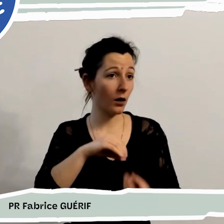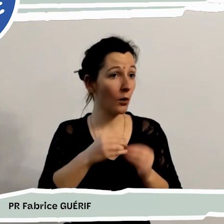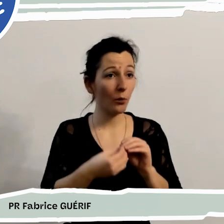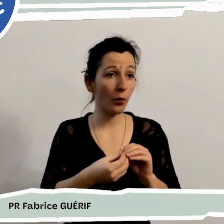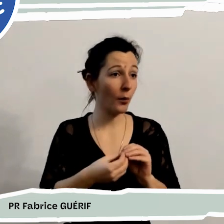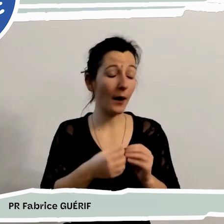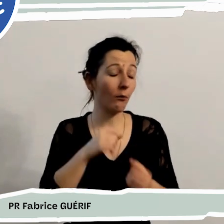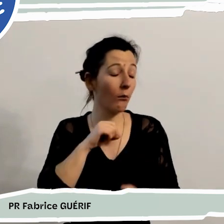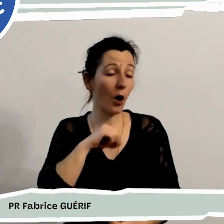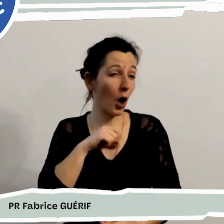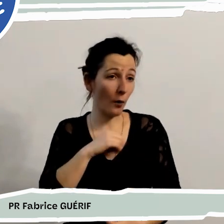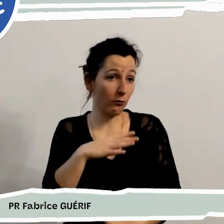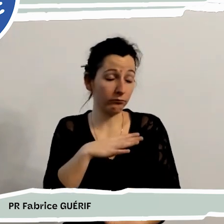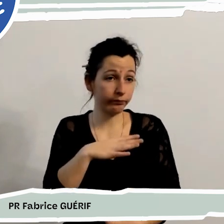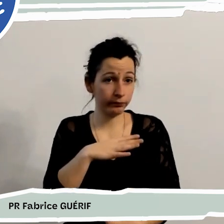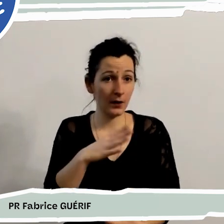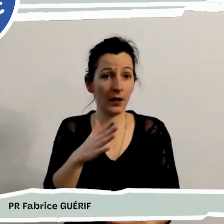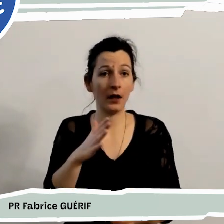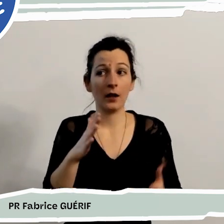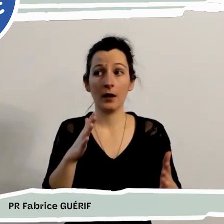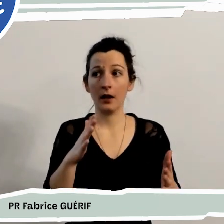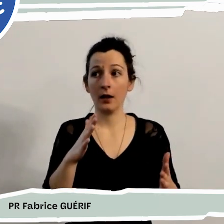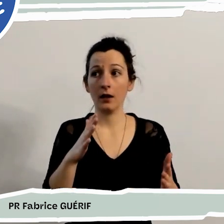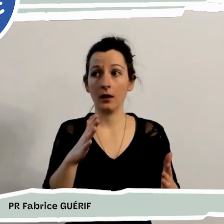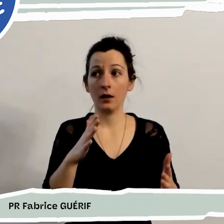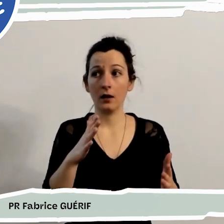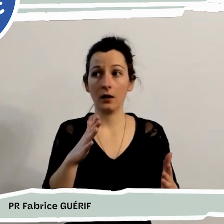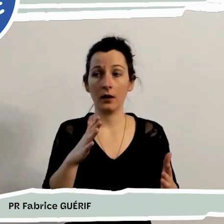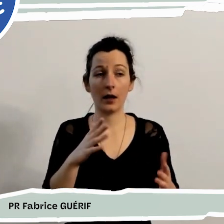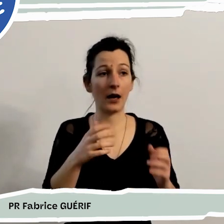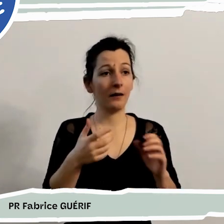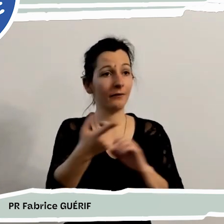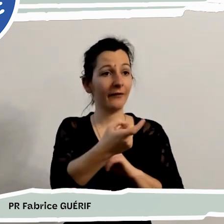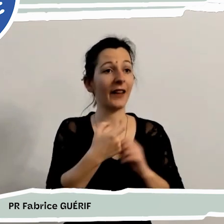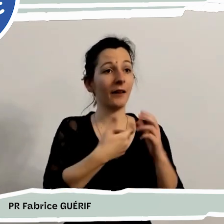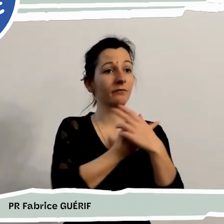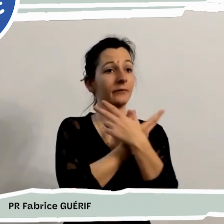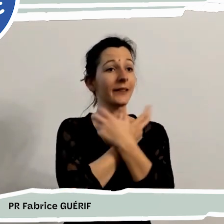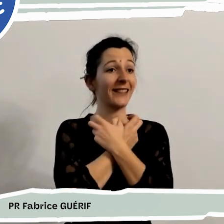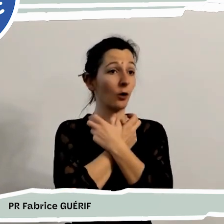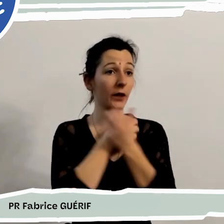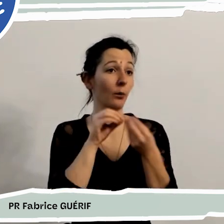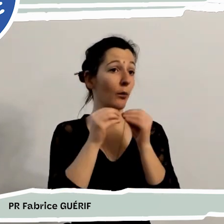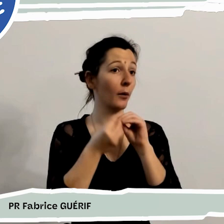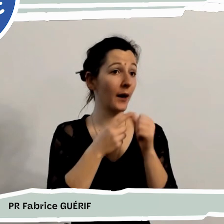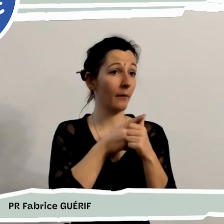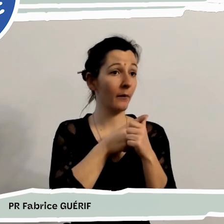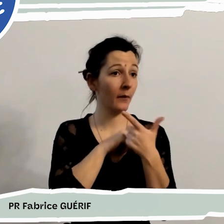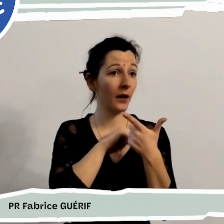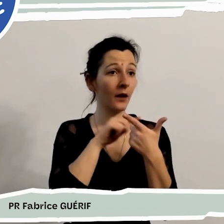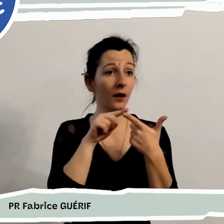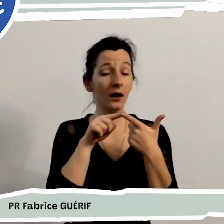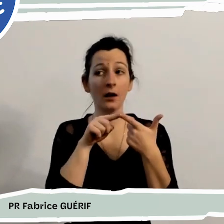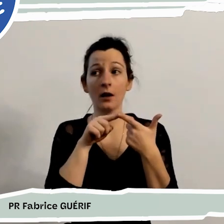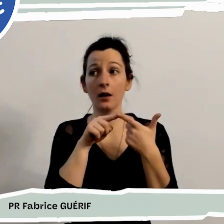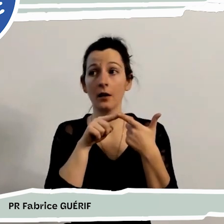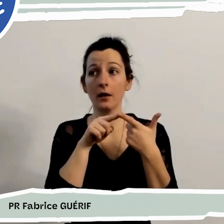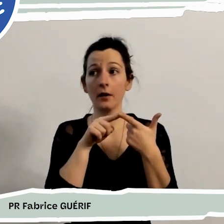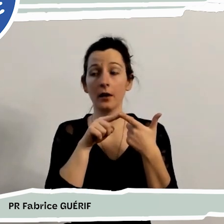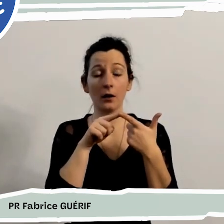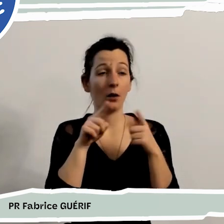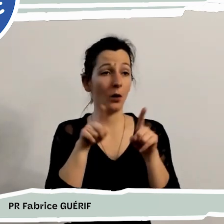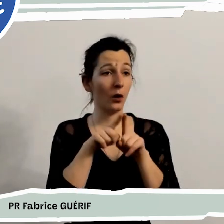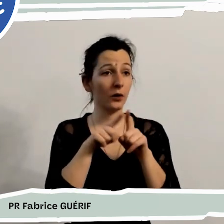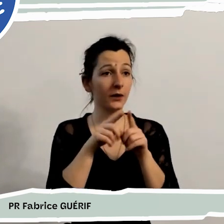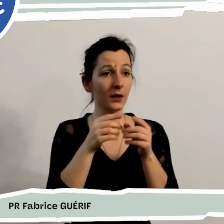endocrinien et j'ai un problème de thyroïdie. Et j'ai un problème aussi, ça me fait